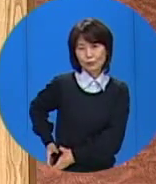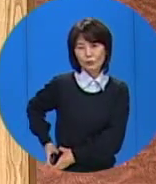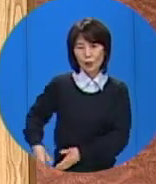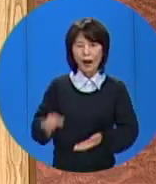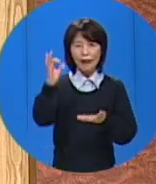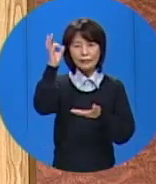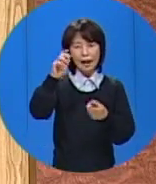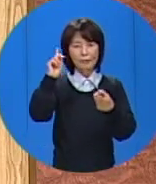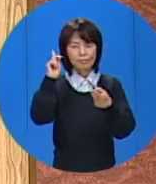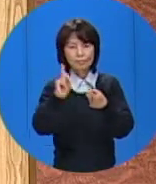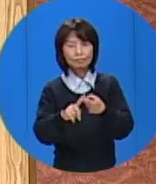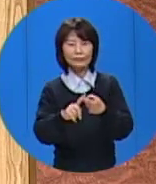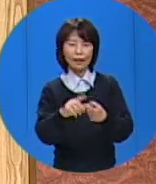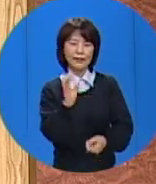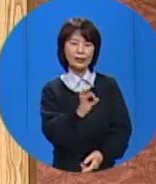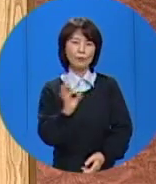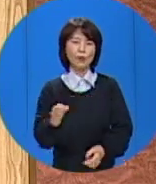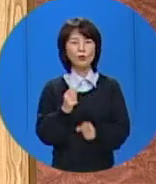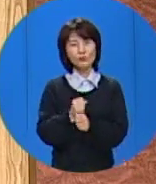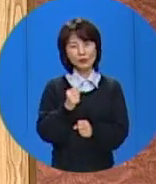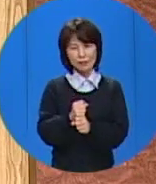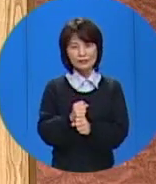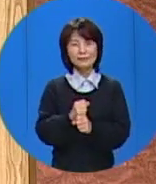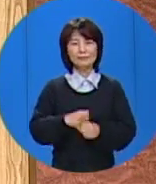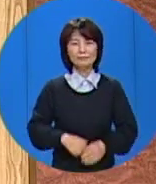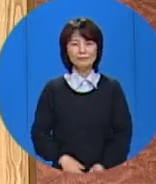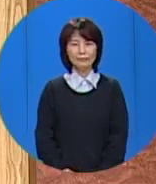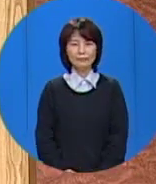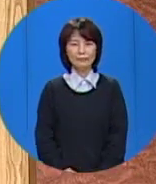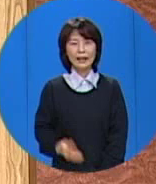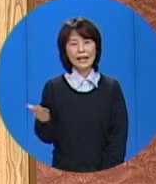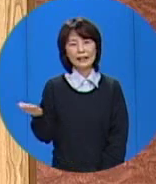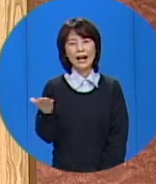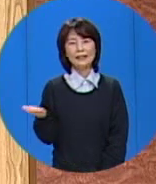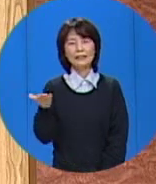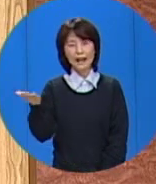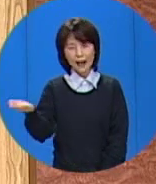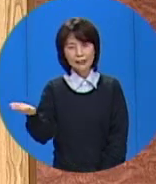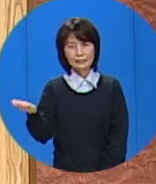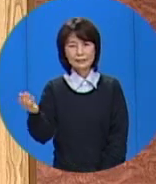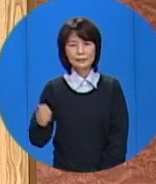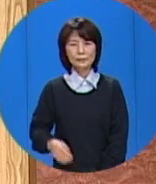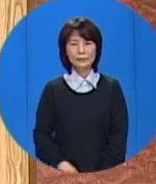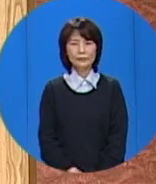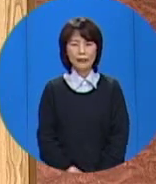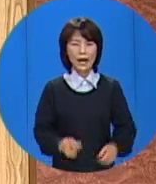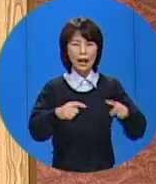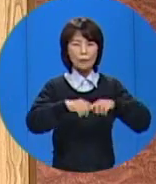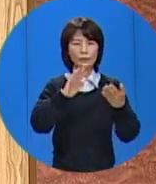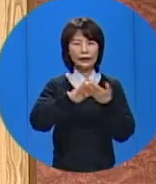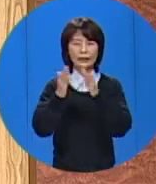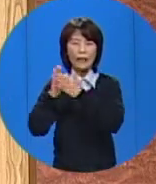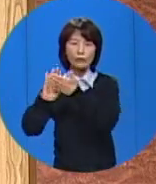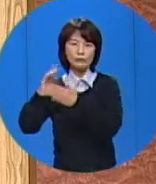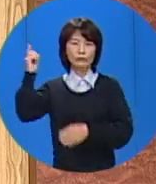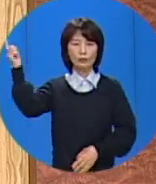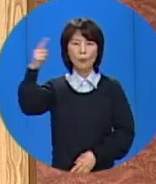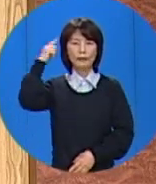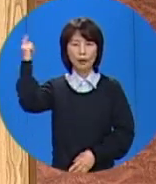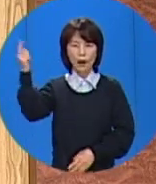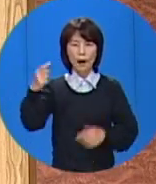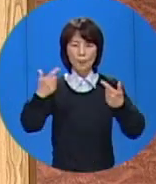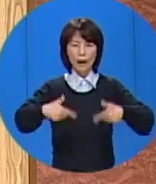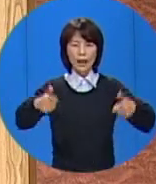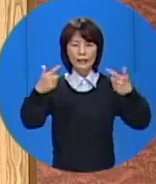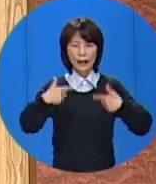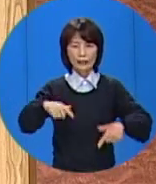ども人気だそうです。いかがでしたか。このようにラブリータウン生駒では毎回